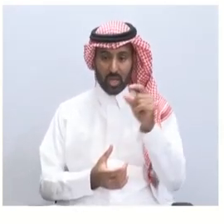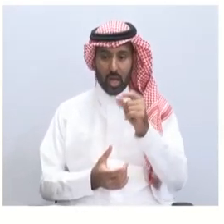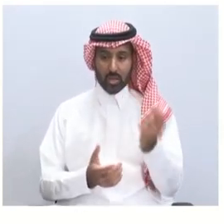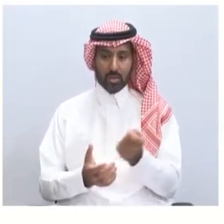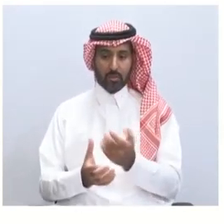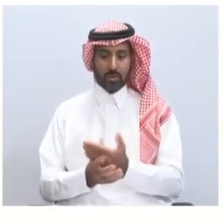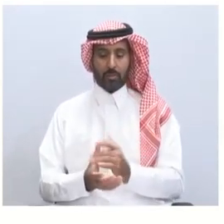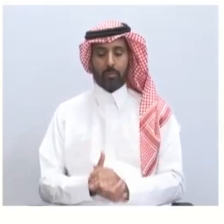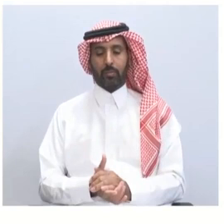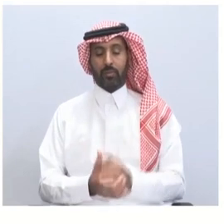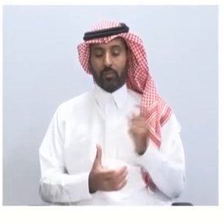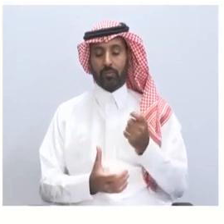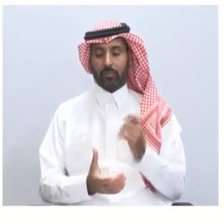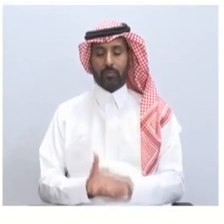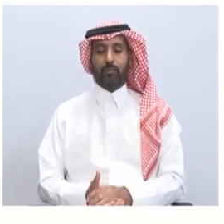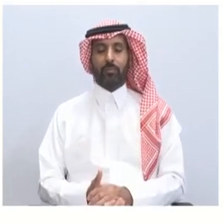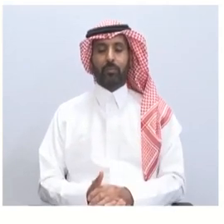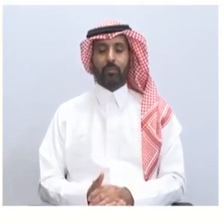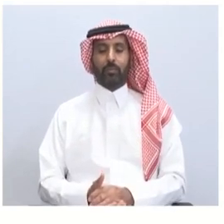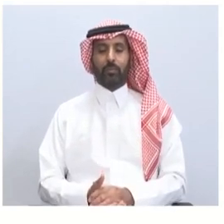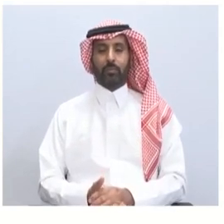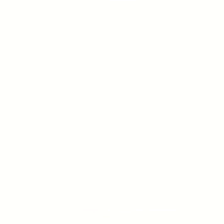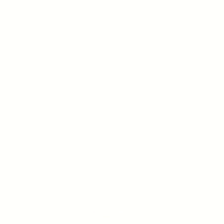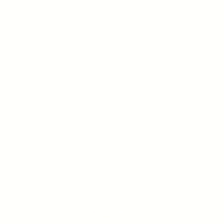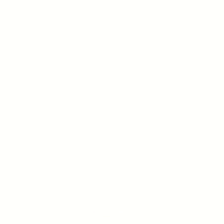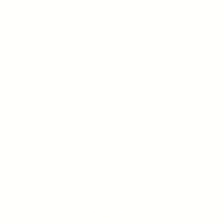الطلاب للحل